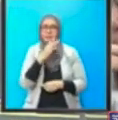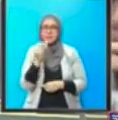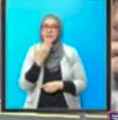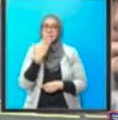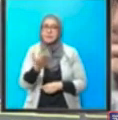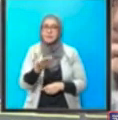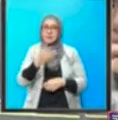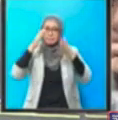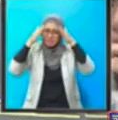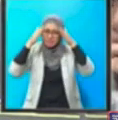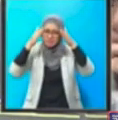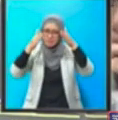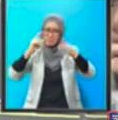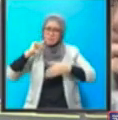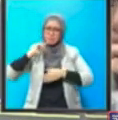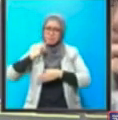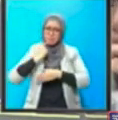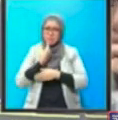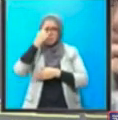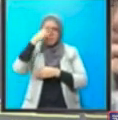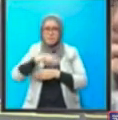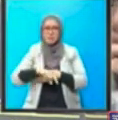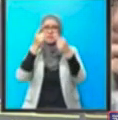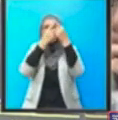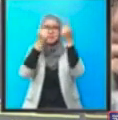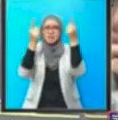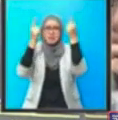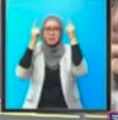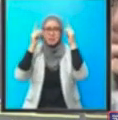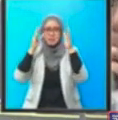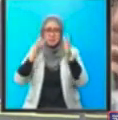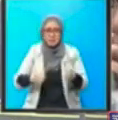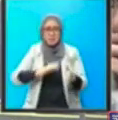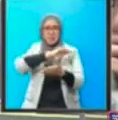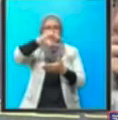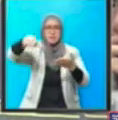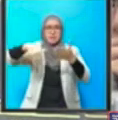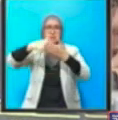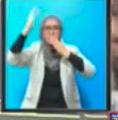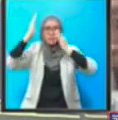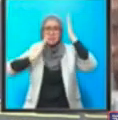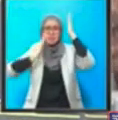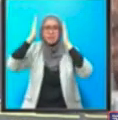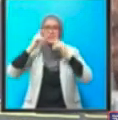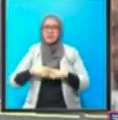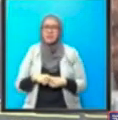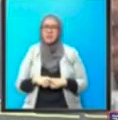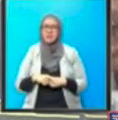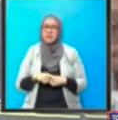memberi perhatian yang serius kepada graduan perempuan kisruh Meisya dalam kajian ia telah menganggarkan